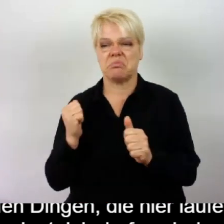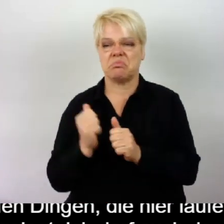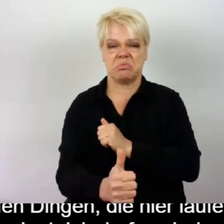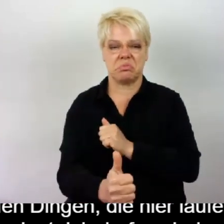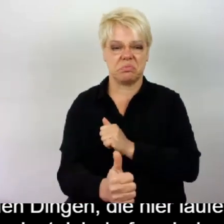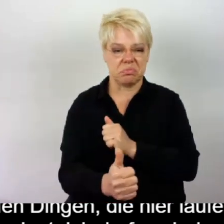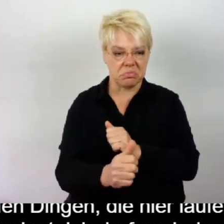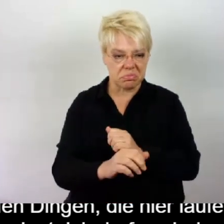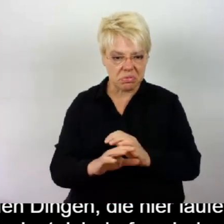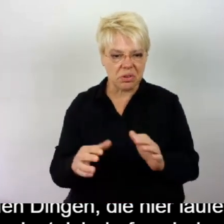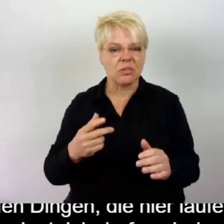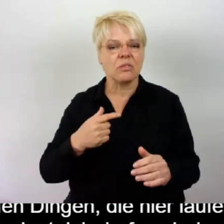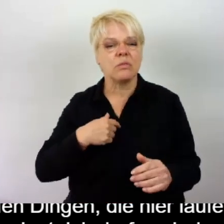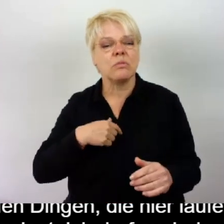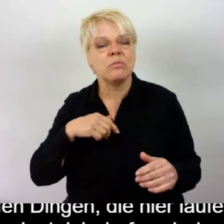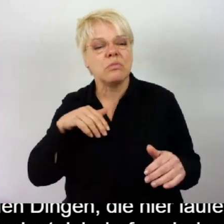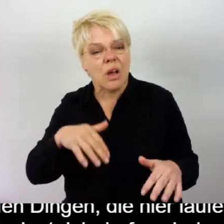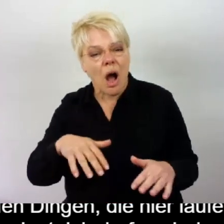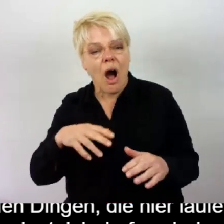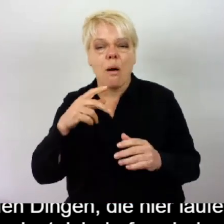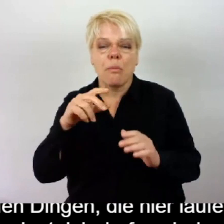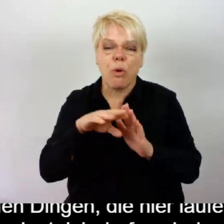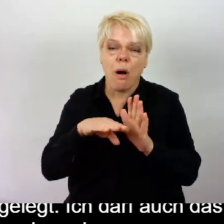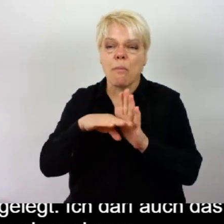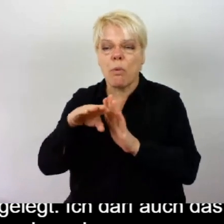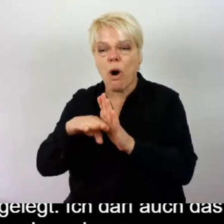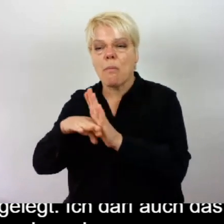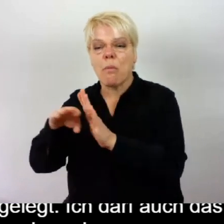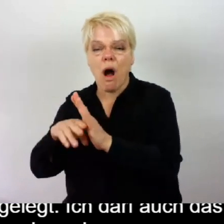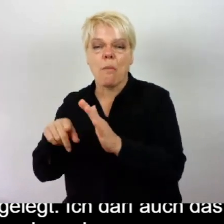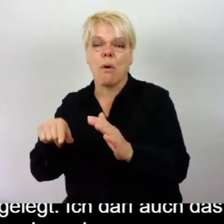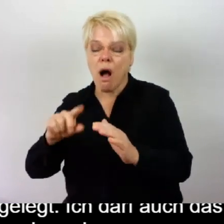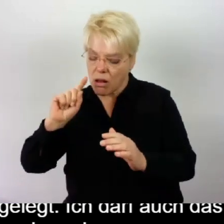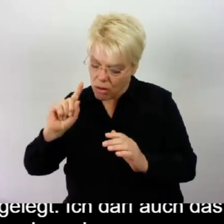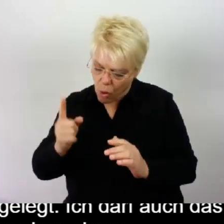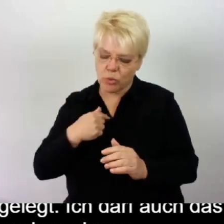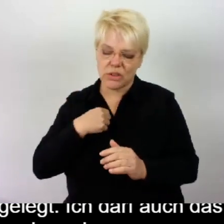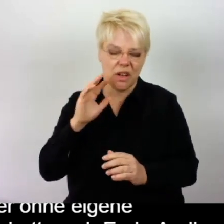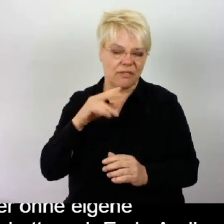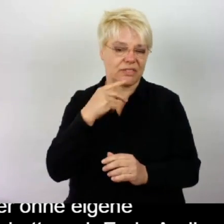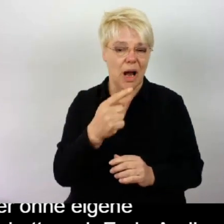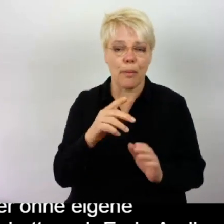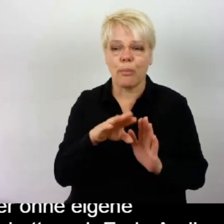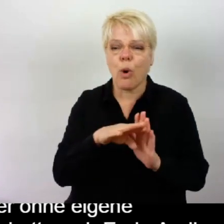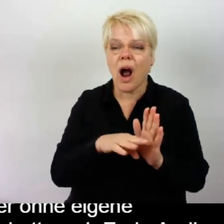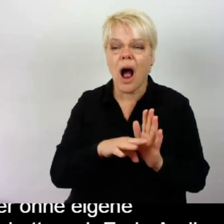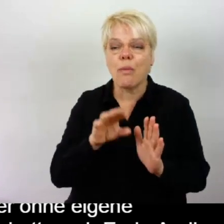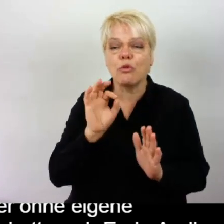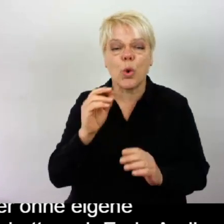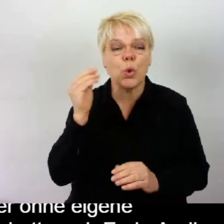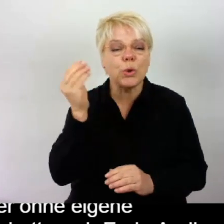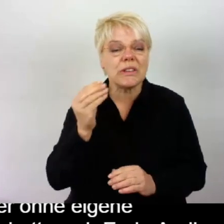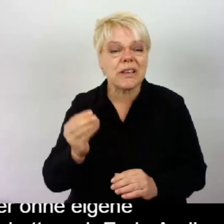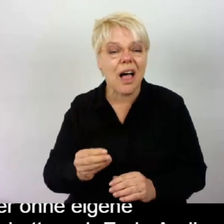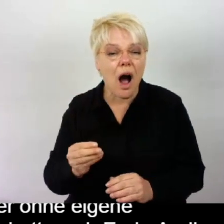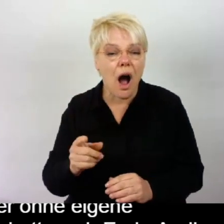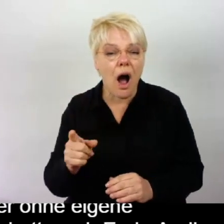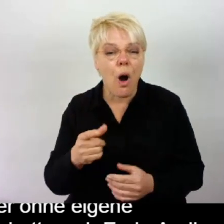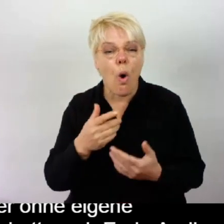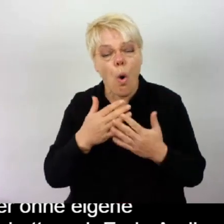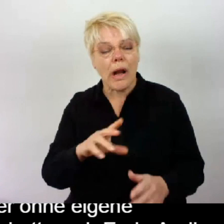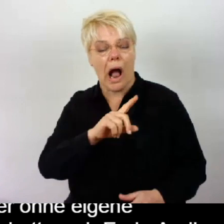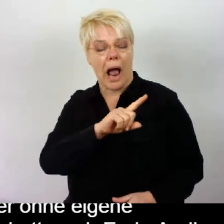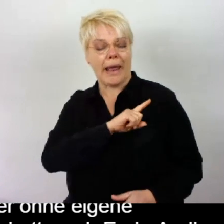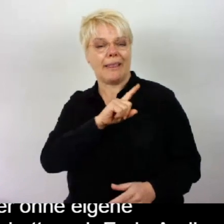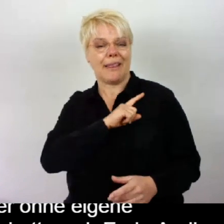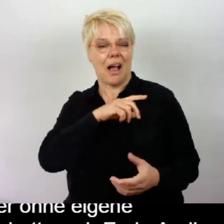wir natürlich nur die Leute erreichen, die tatsächlich Liquiditätsprobleme haben. Das ist ähnlich wie bei den Wirtschaftsförderprogrammen. Es gibt einige, die prinzipiell